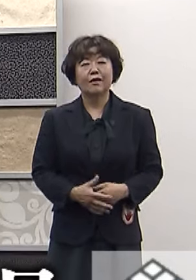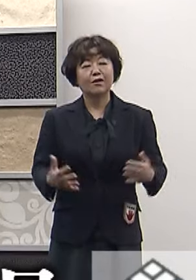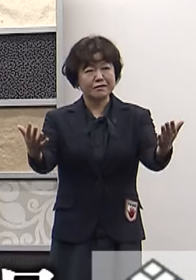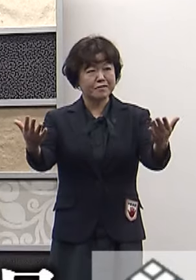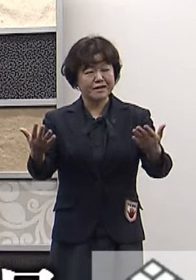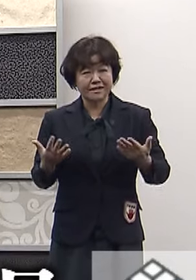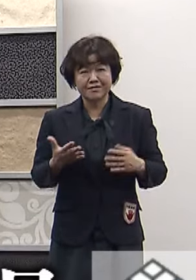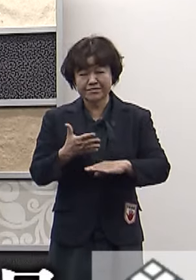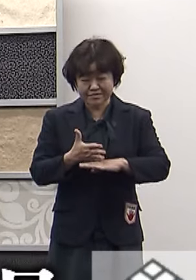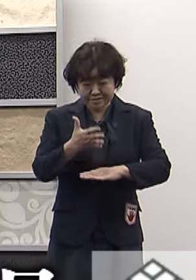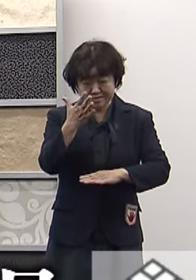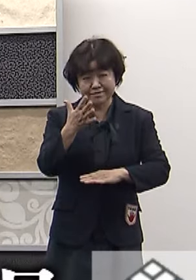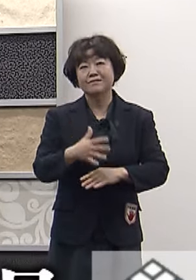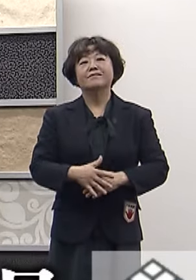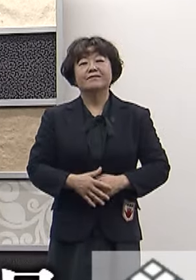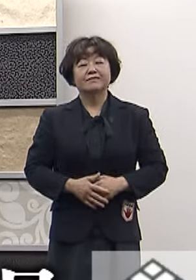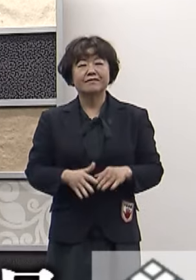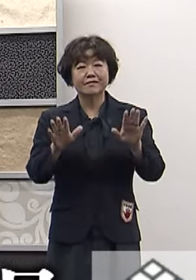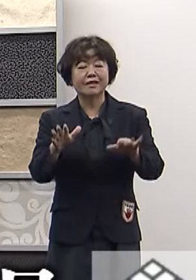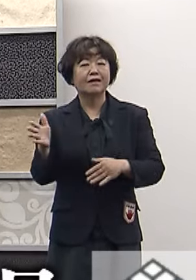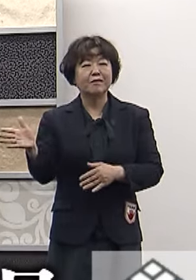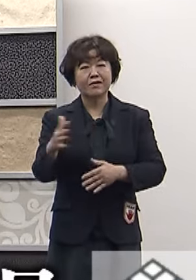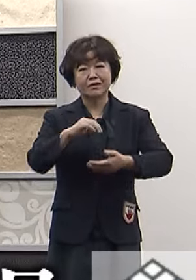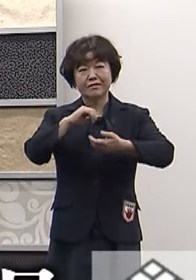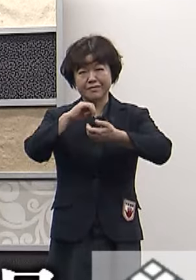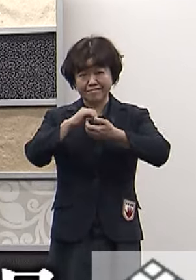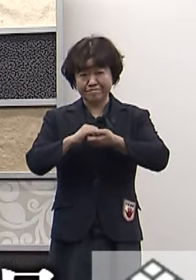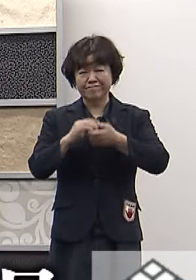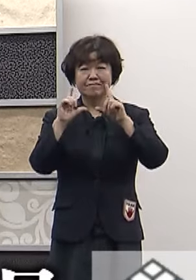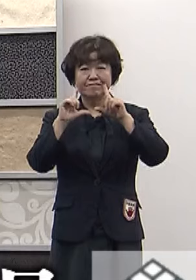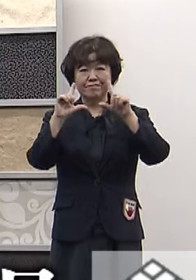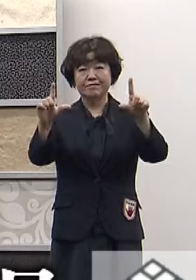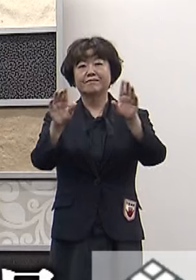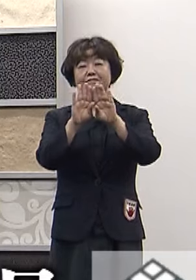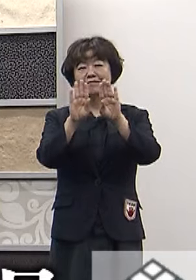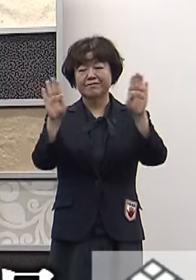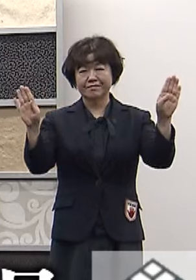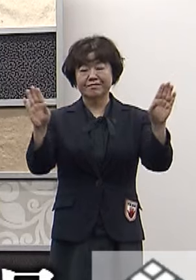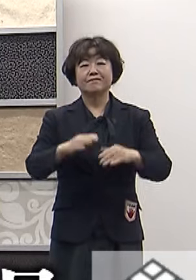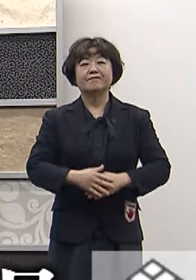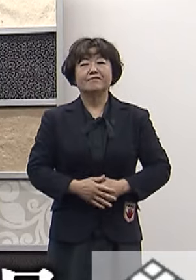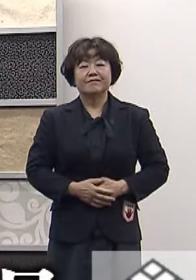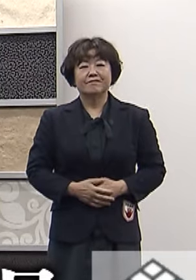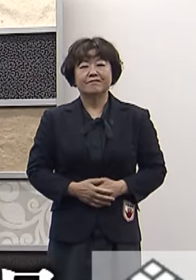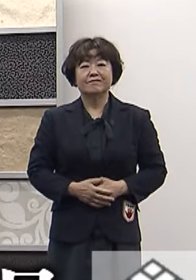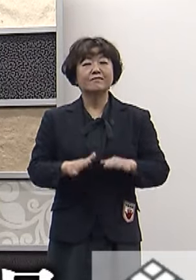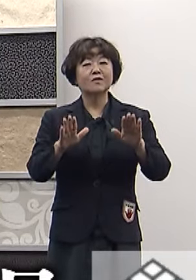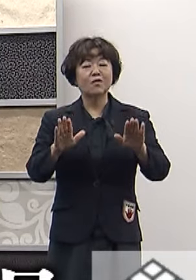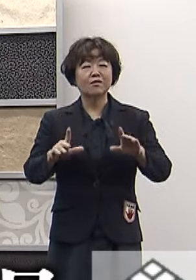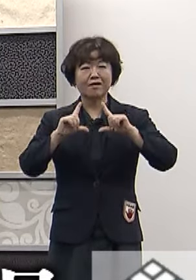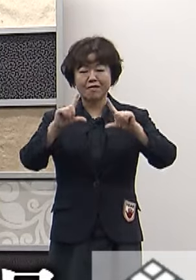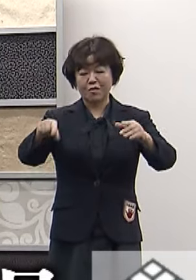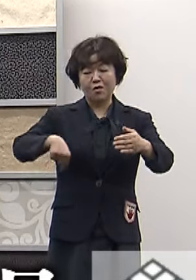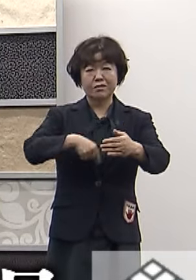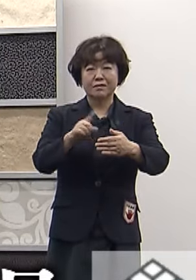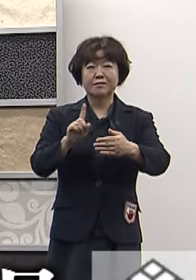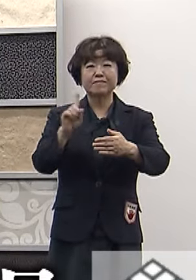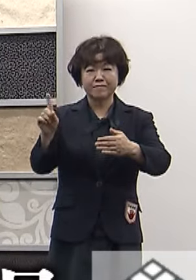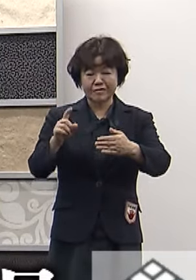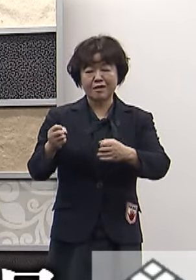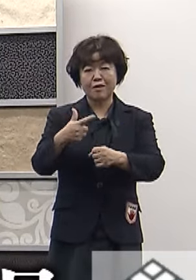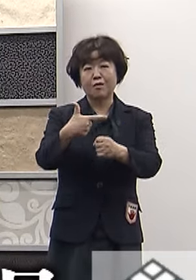お集まりいただきありがとうございます。ただいまから定例の知事記者会見を行います。本日の発表事項は